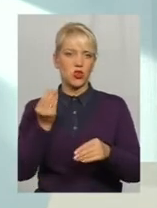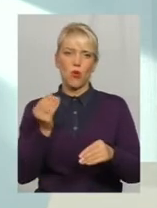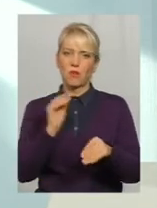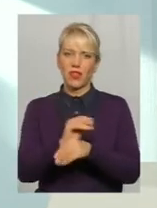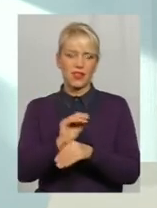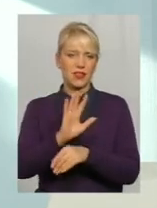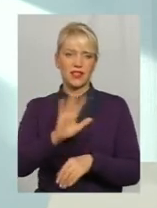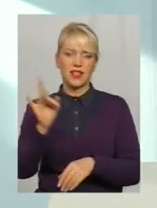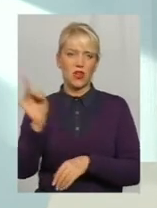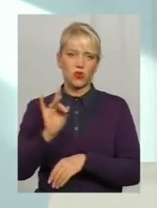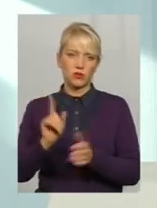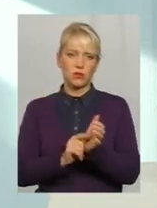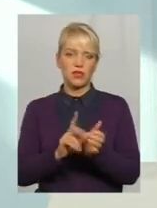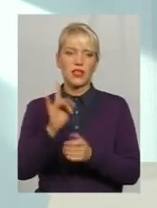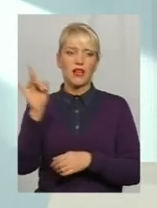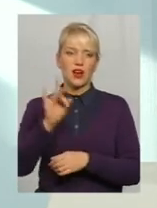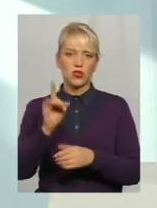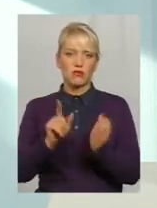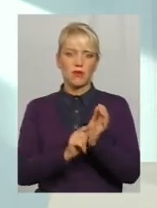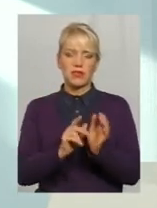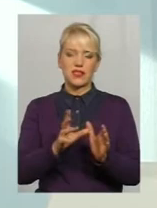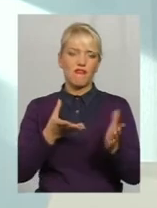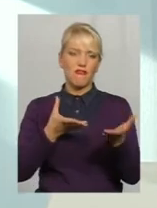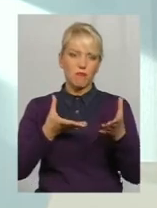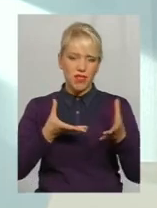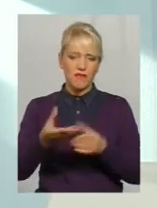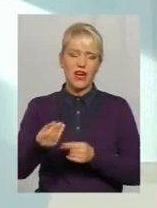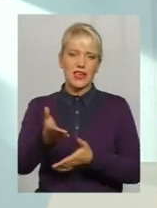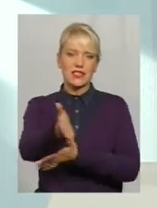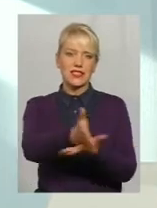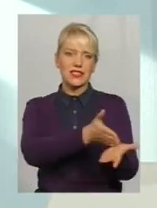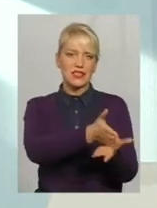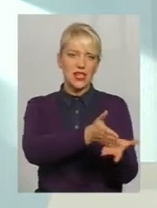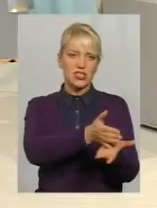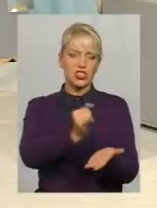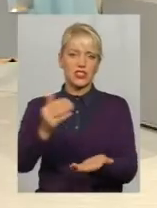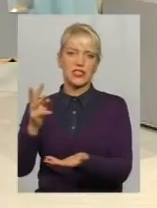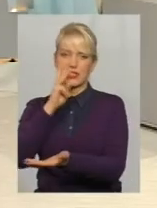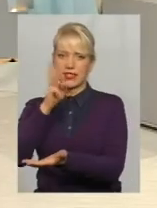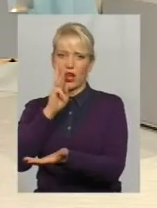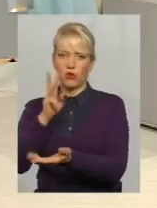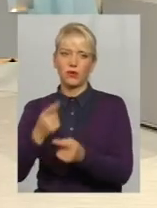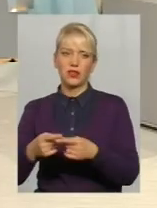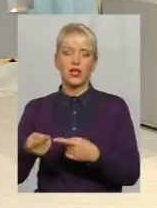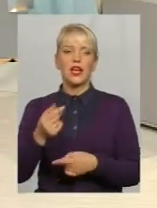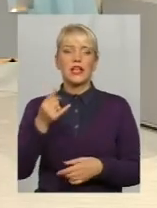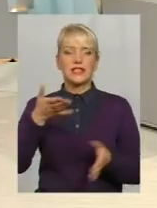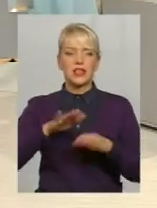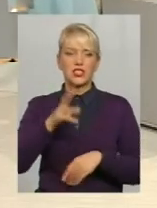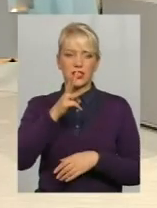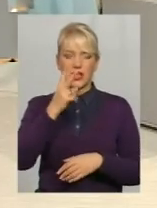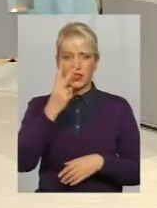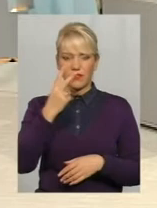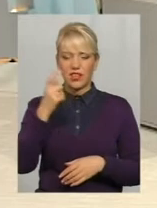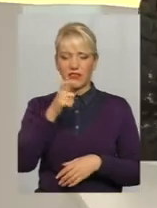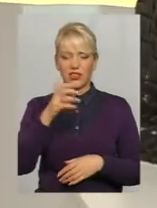розмір пенсії. На розмір пенсії впливають два важелі. Це стаж і заробітки, з яких сплачені внески. Знову ж повертаємося, в нас залишається 2 хвилини до завершення,